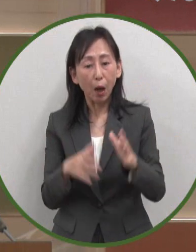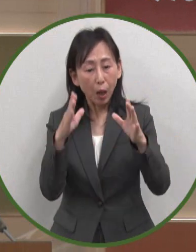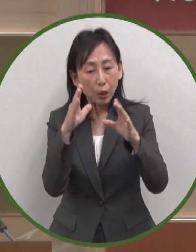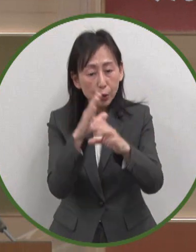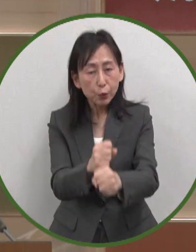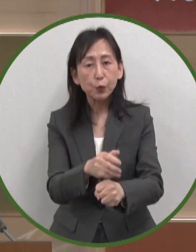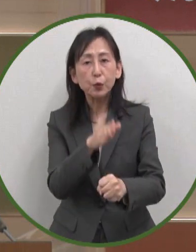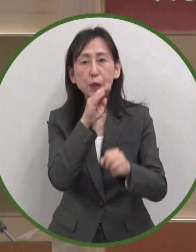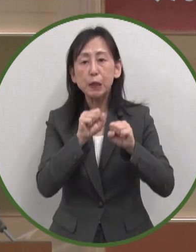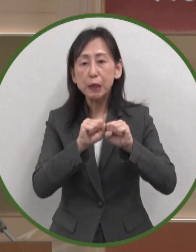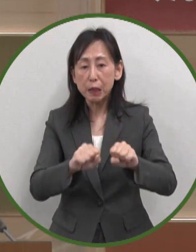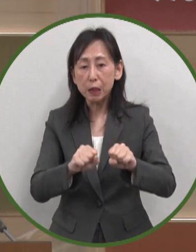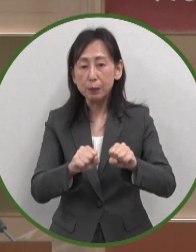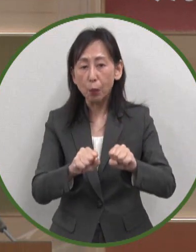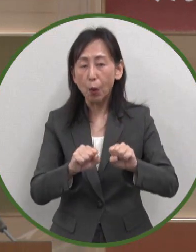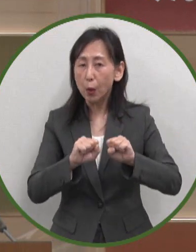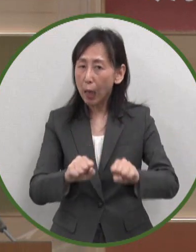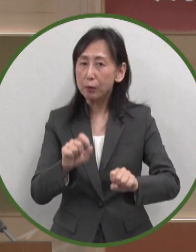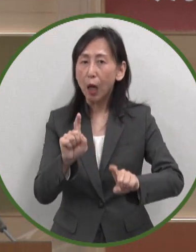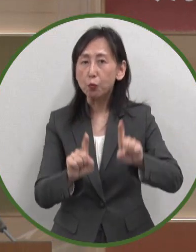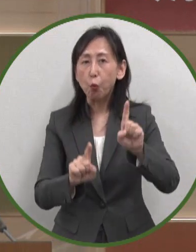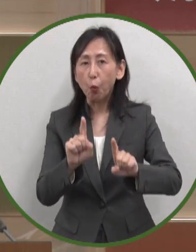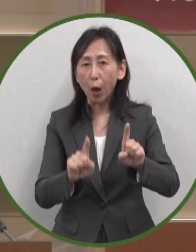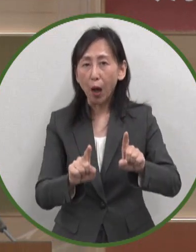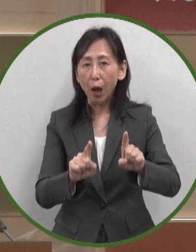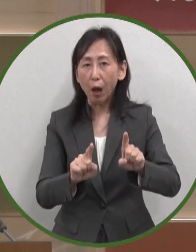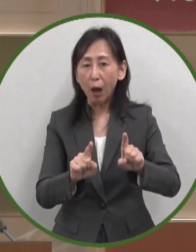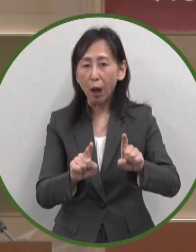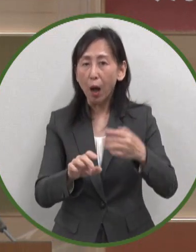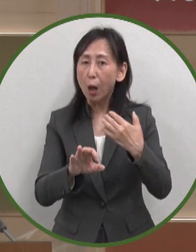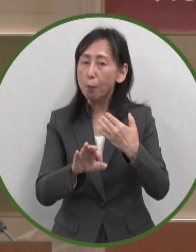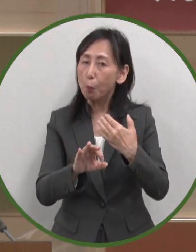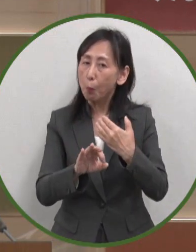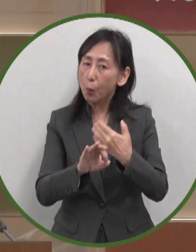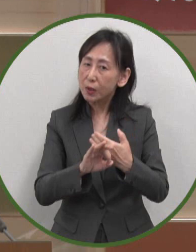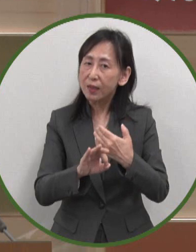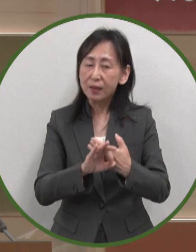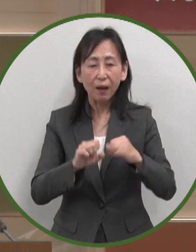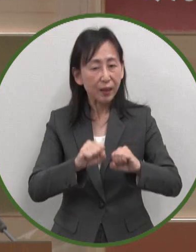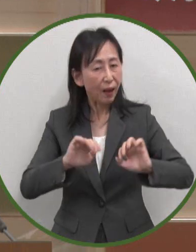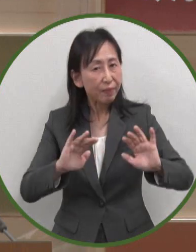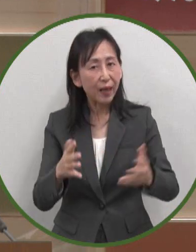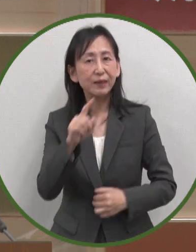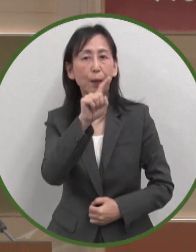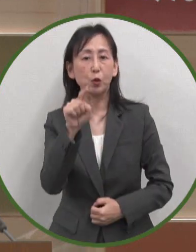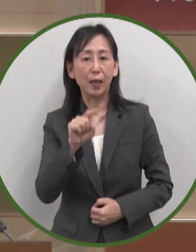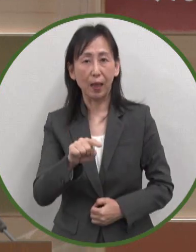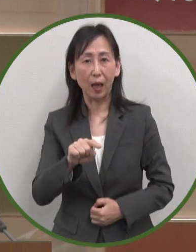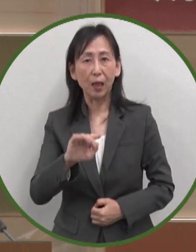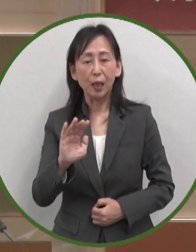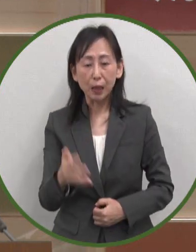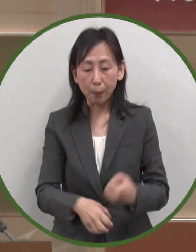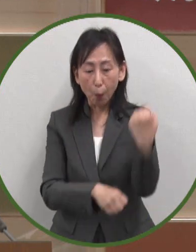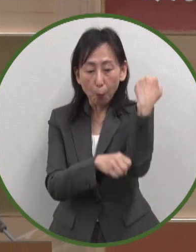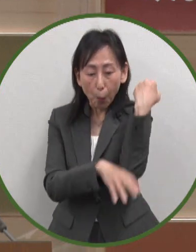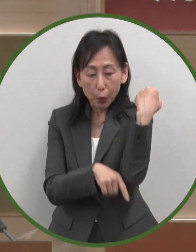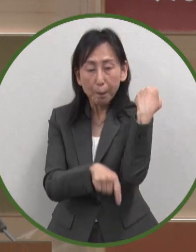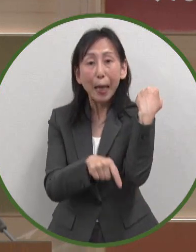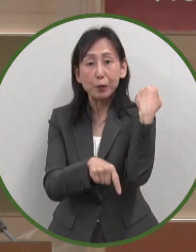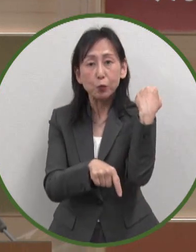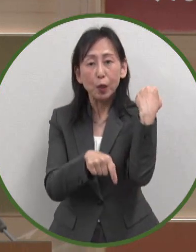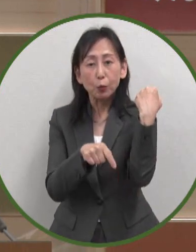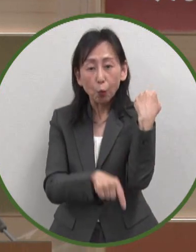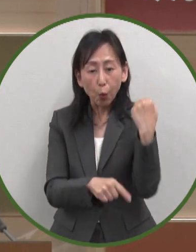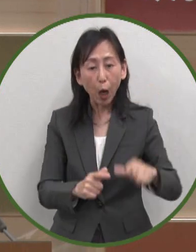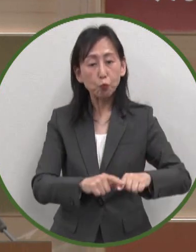自体もするかどうか、まあ、場合によってはしないという可能性もあるということですね。ただそのベースがやっぱり上がってるよということだと集